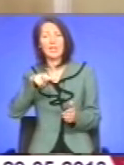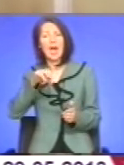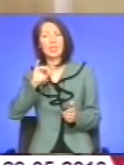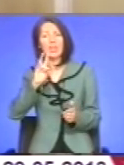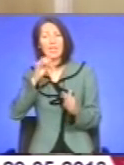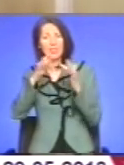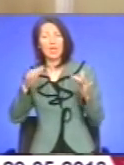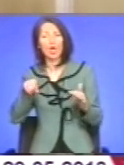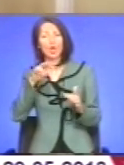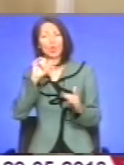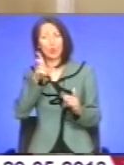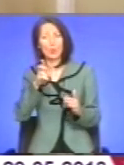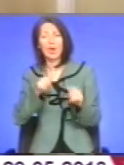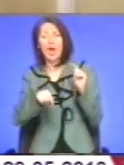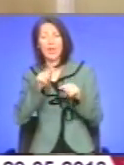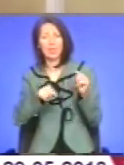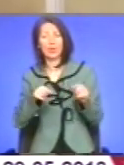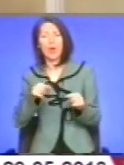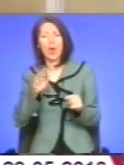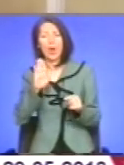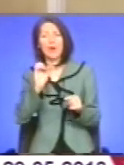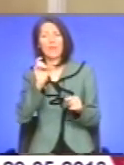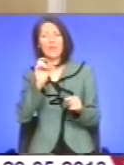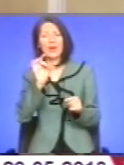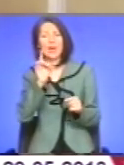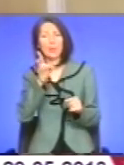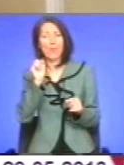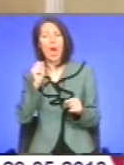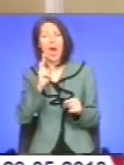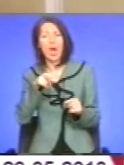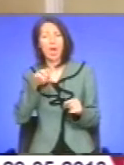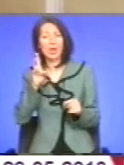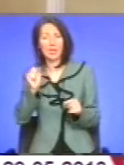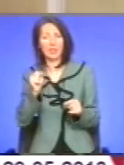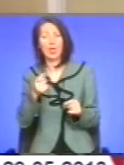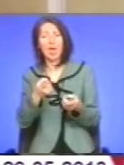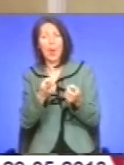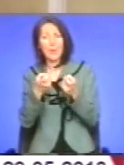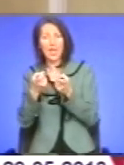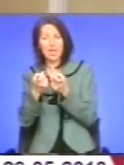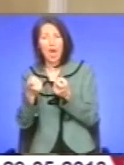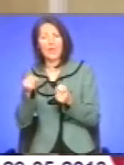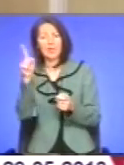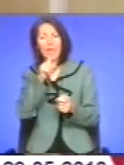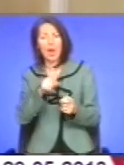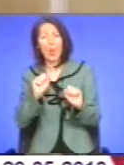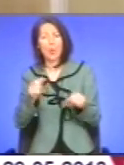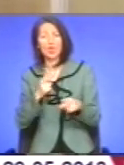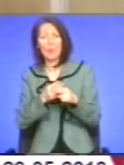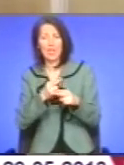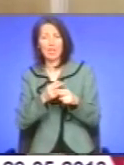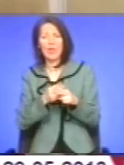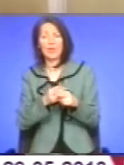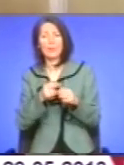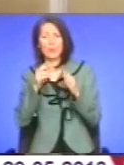блискавки вражає вербу та клена. Притягувати розряд можуть і металеві предмети, тож не варто перебувати поряд із